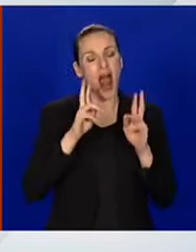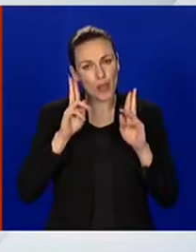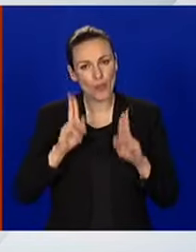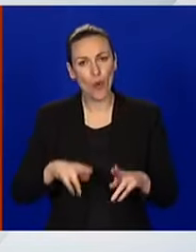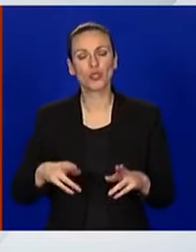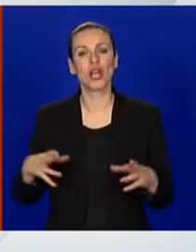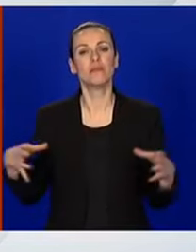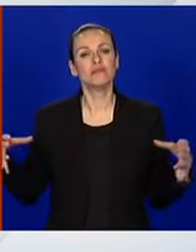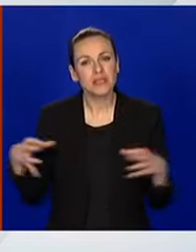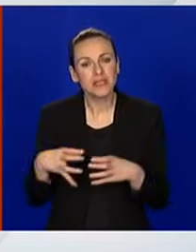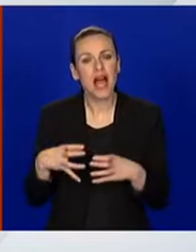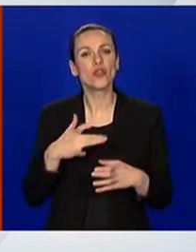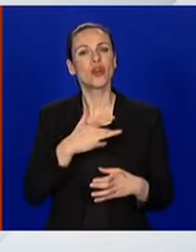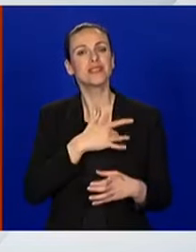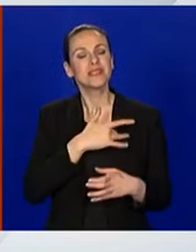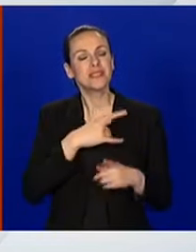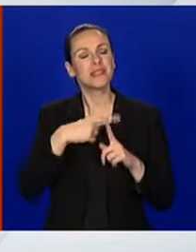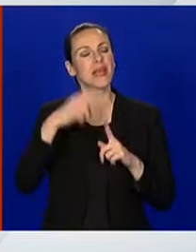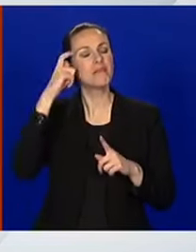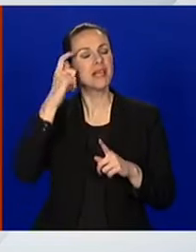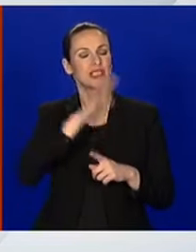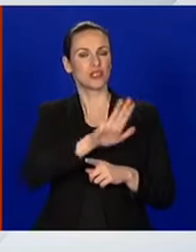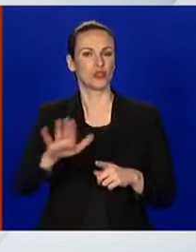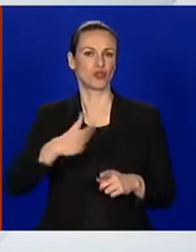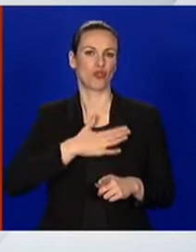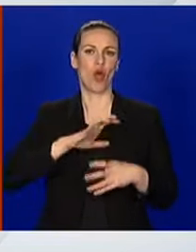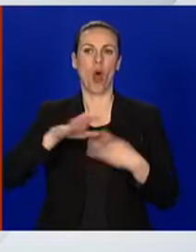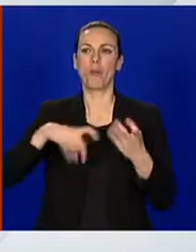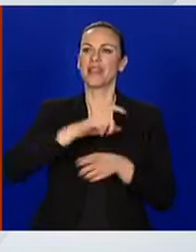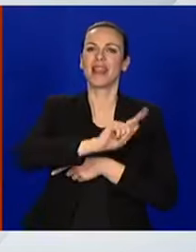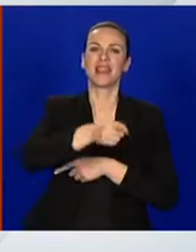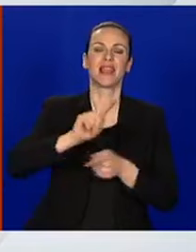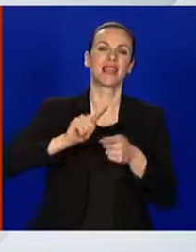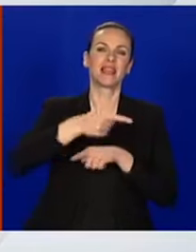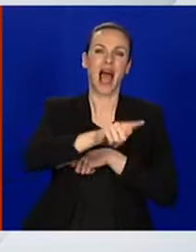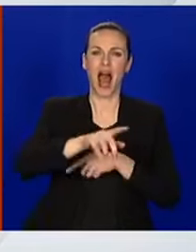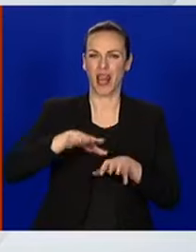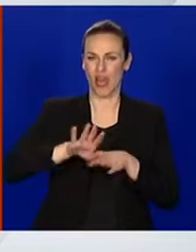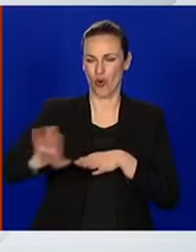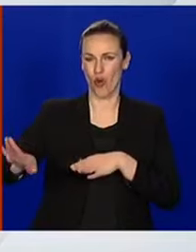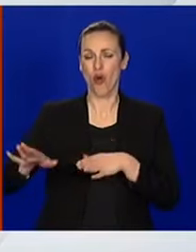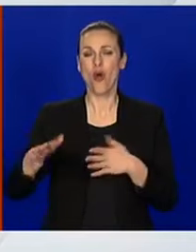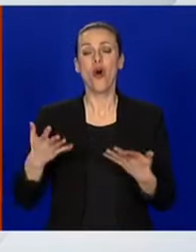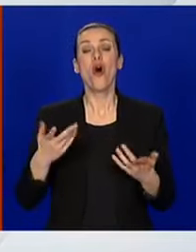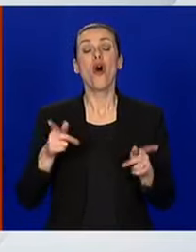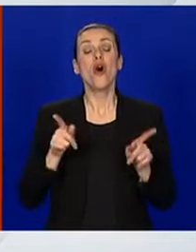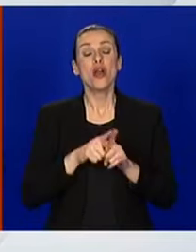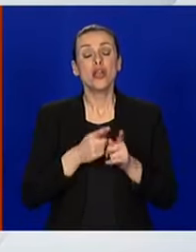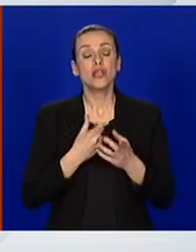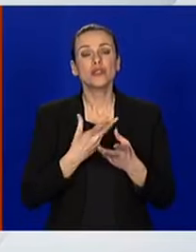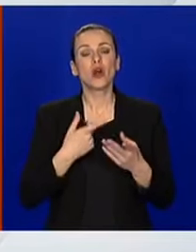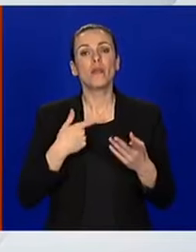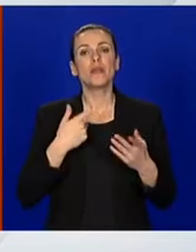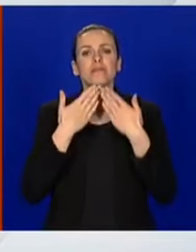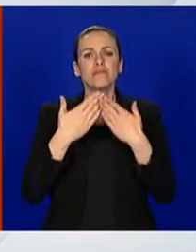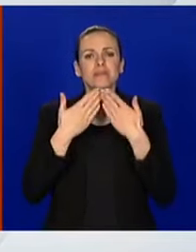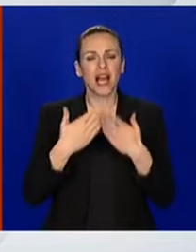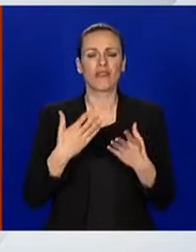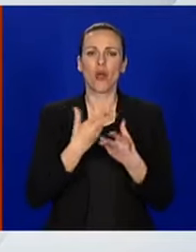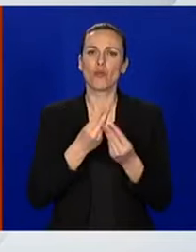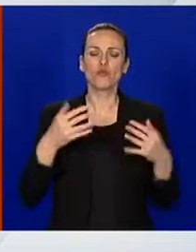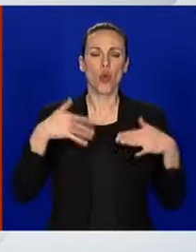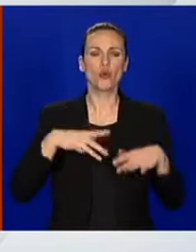u srcima i mislima. Posebnu zahvalnost upućujemo svim ljudima koji na ovaj blagdan